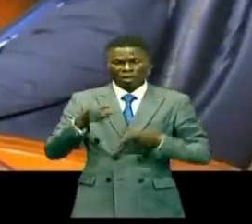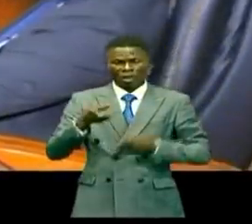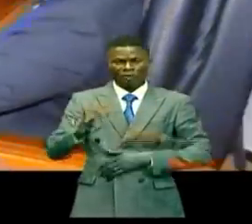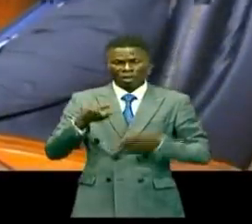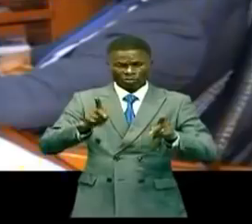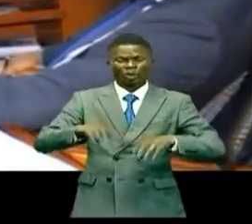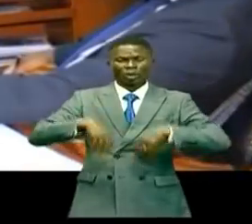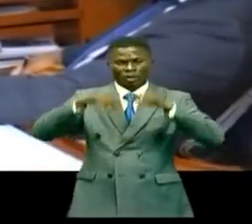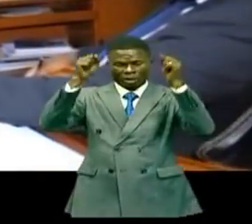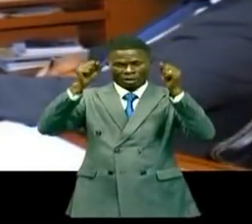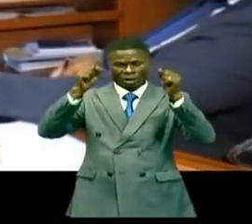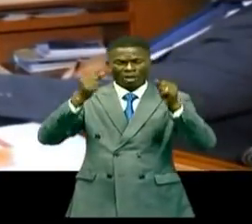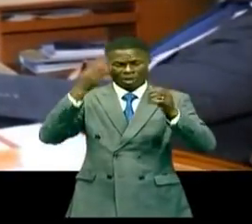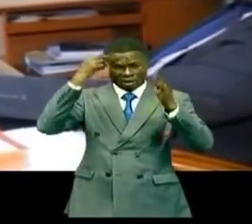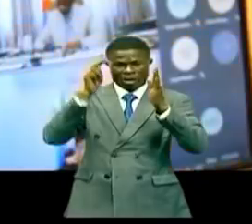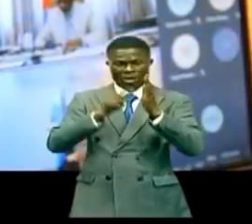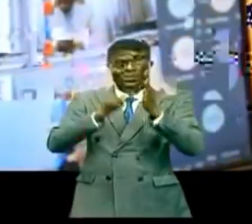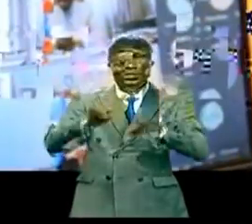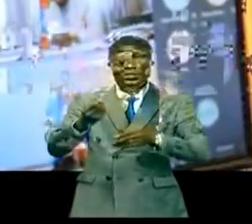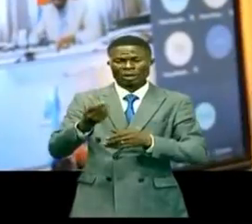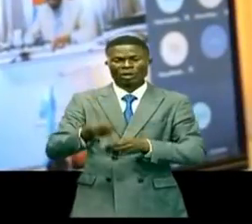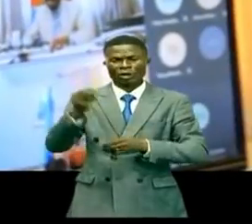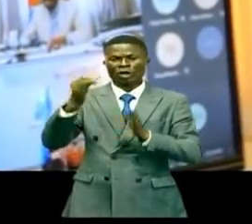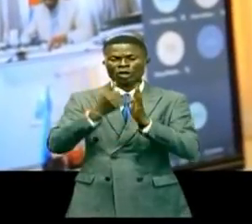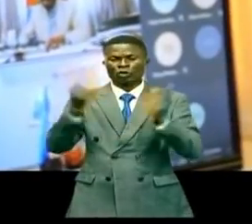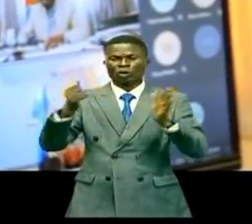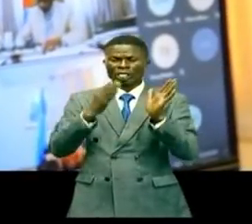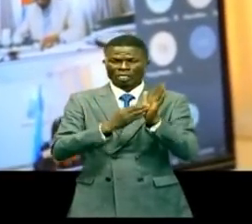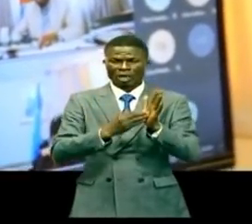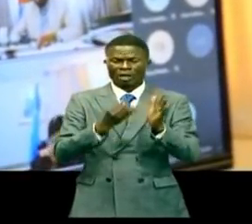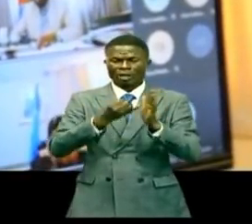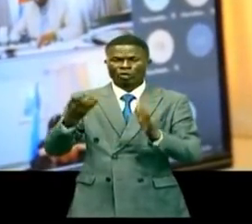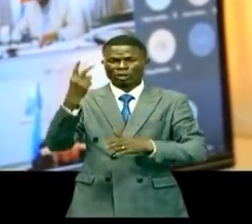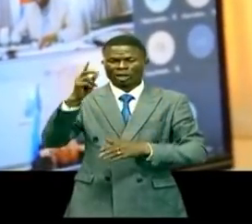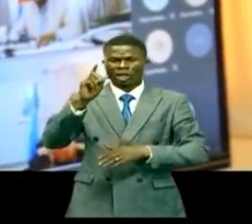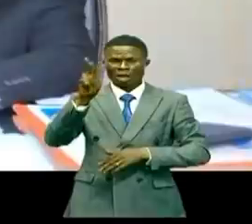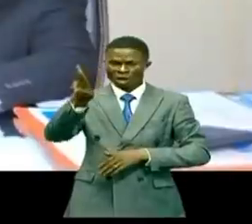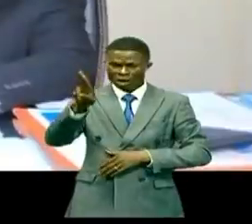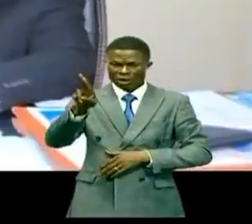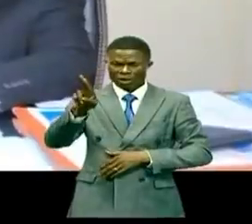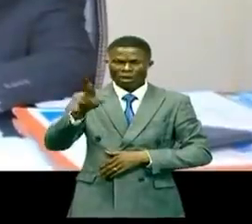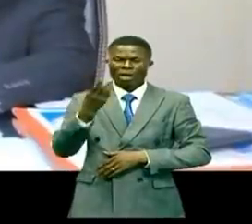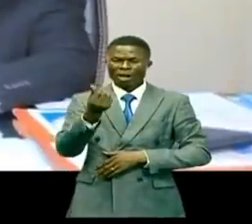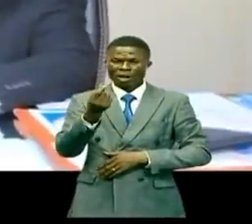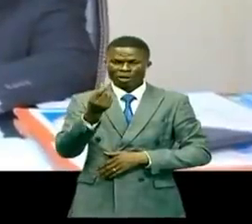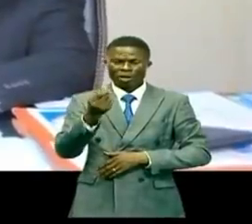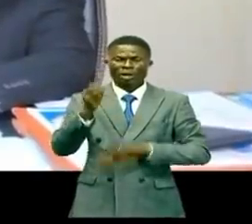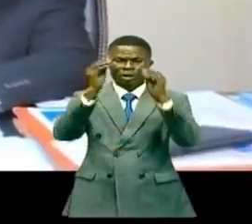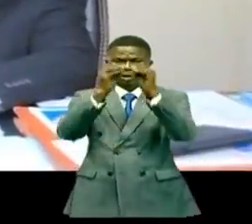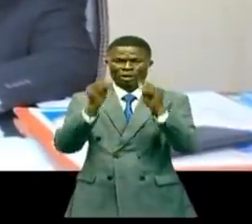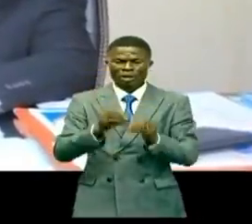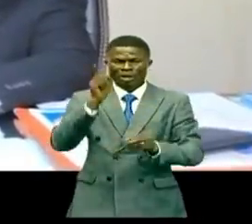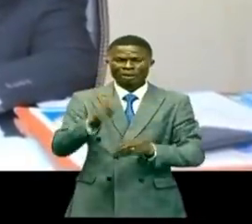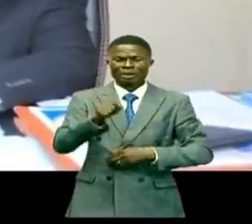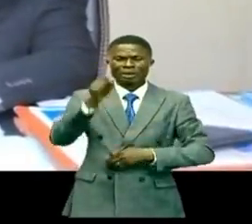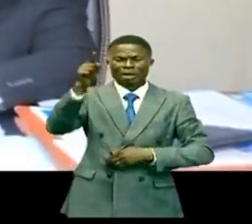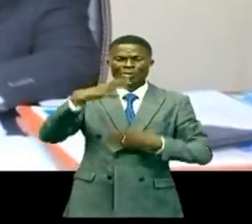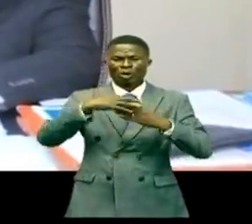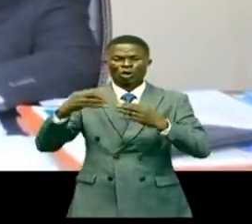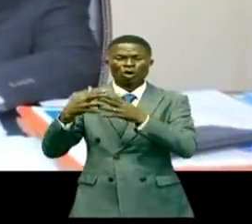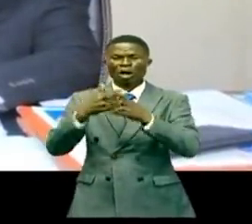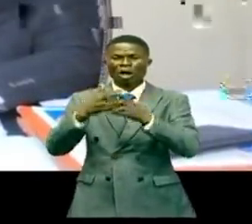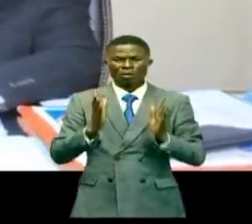la ratification de l'accord de crédit numéro 6962ZR pour un financement additionnel de 100 millions de dollars